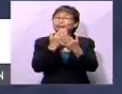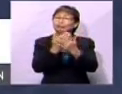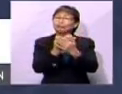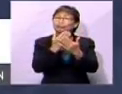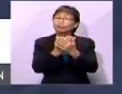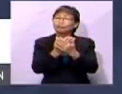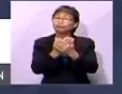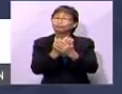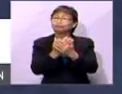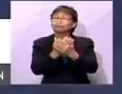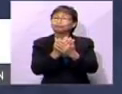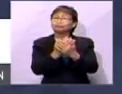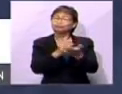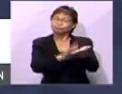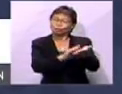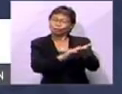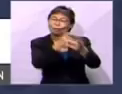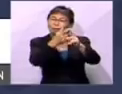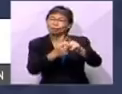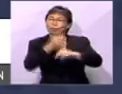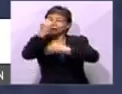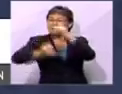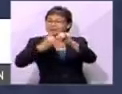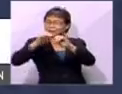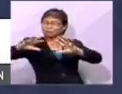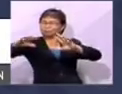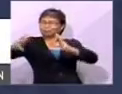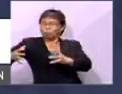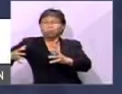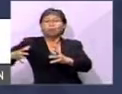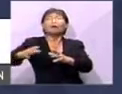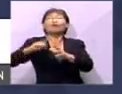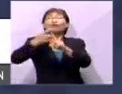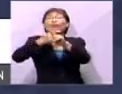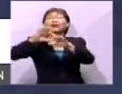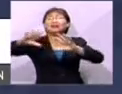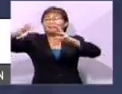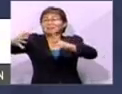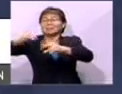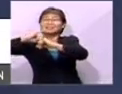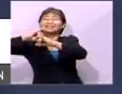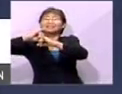the international organizations, daripada